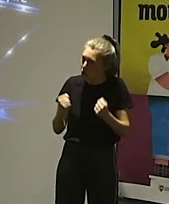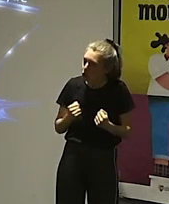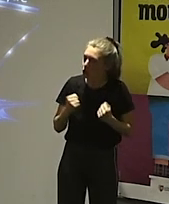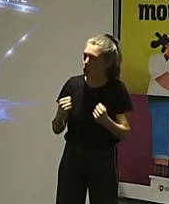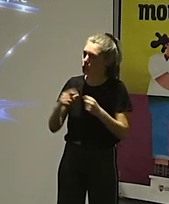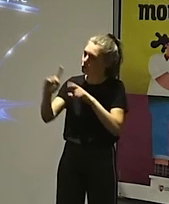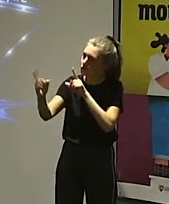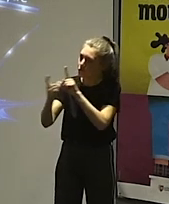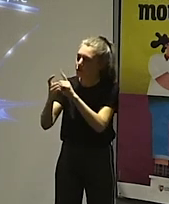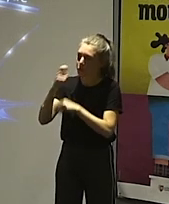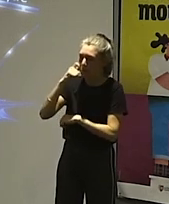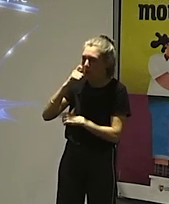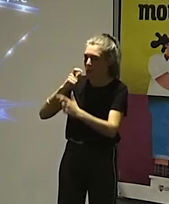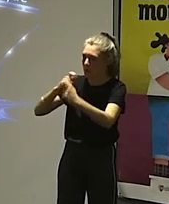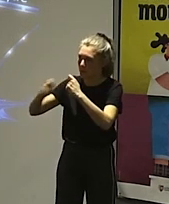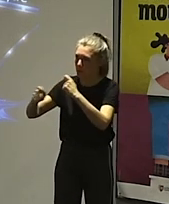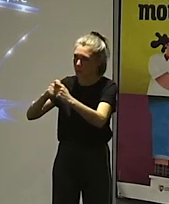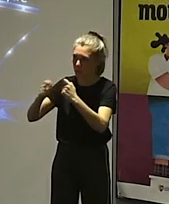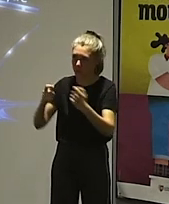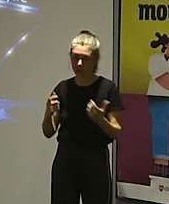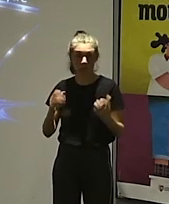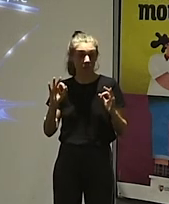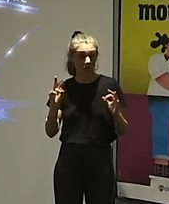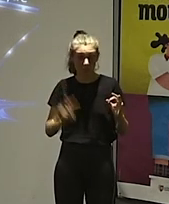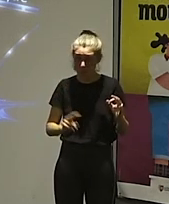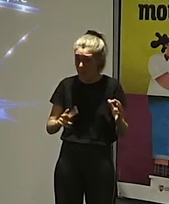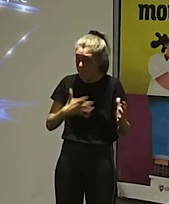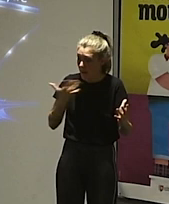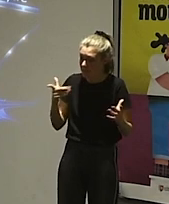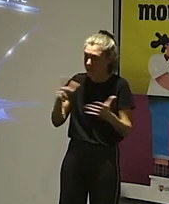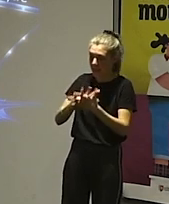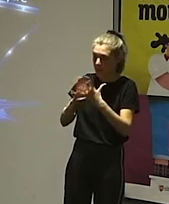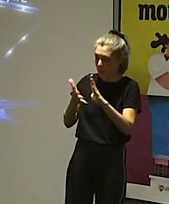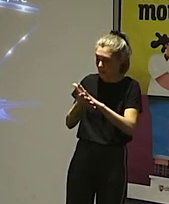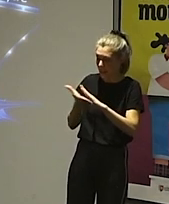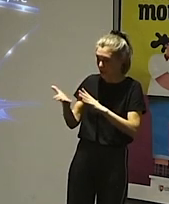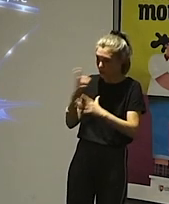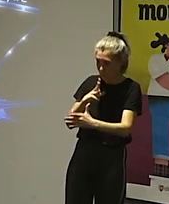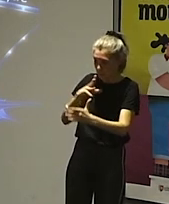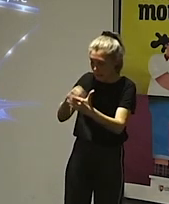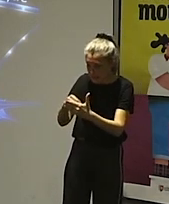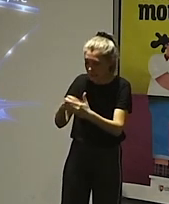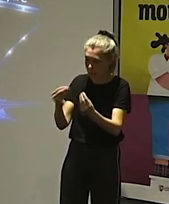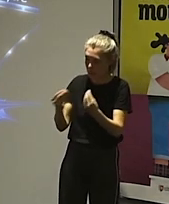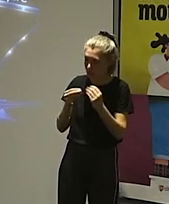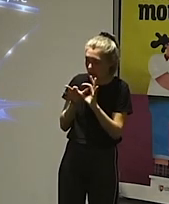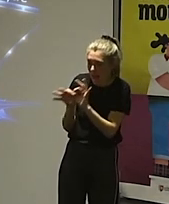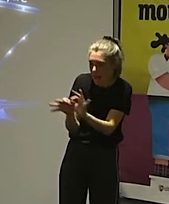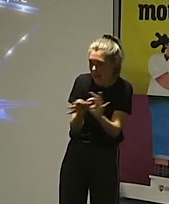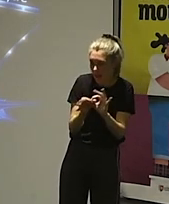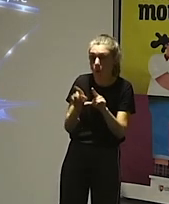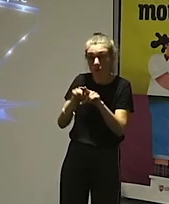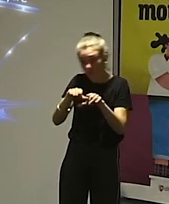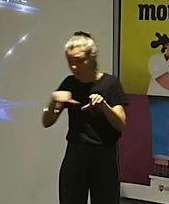bien, j'ai créé des liens au niveau des ateliers cordage et je fais aussi maintenant partie d'une association dans laquelle je fais de la